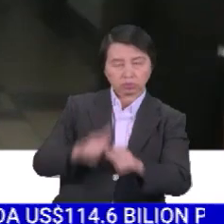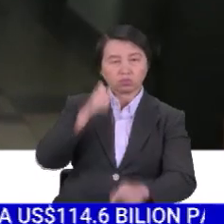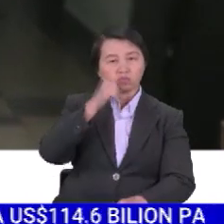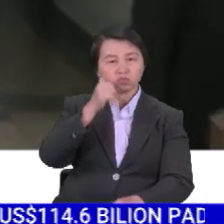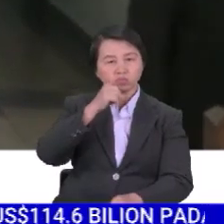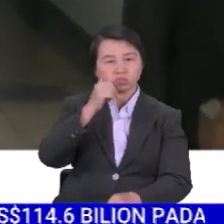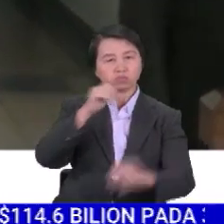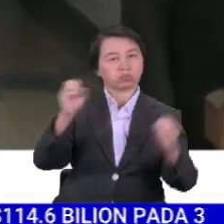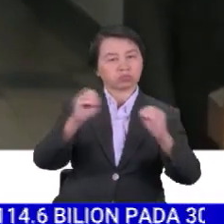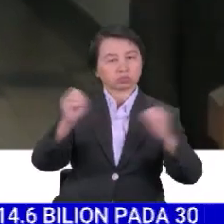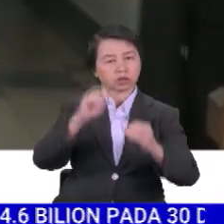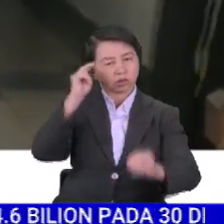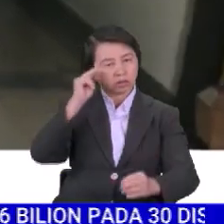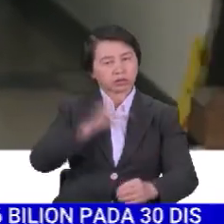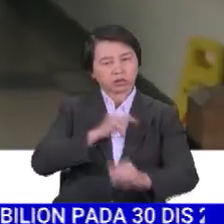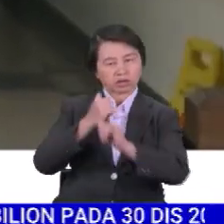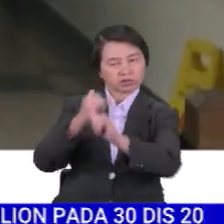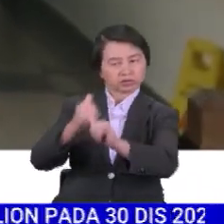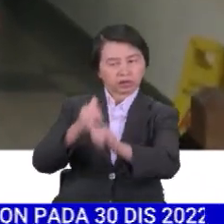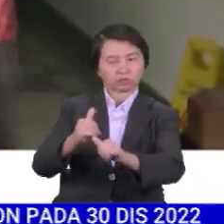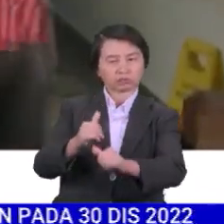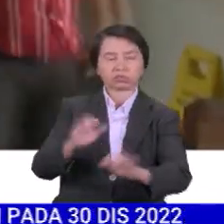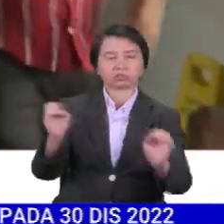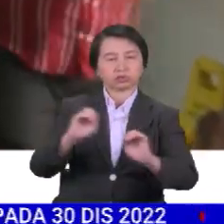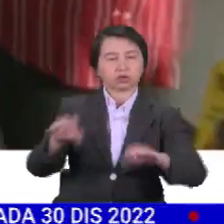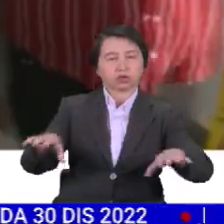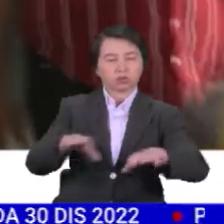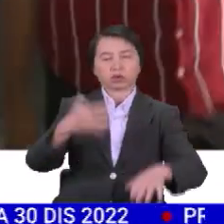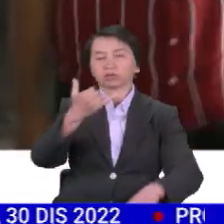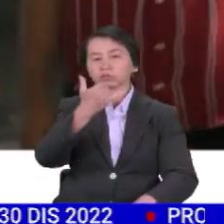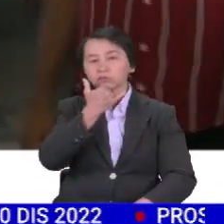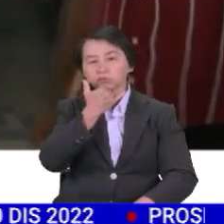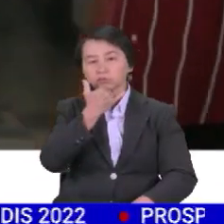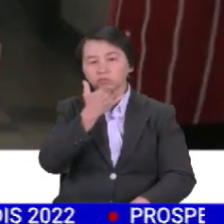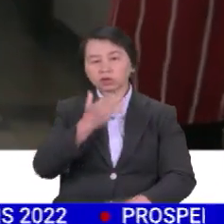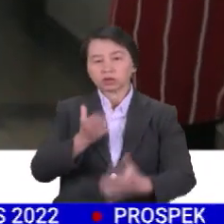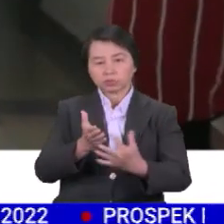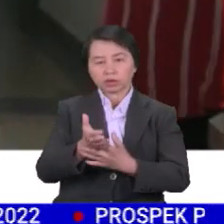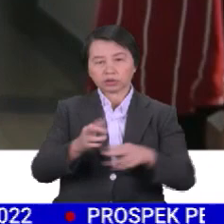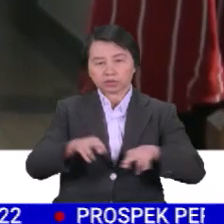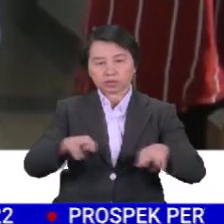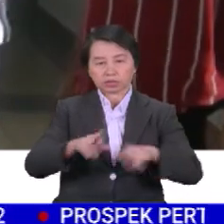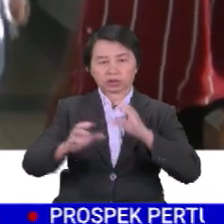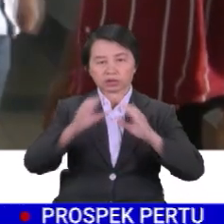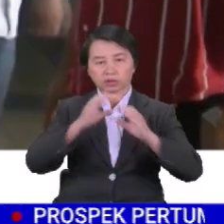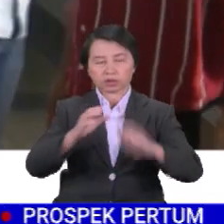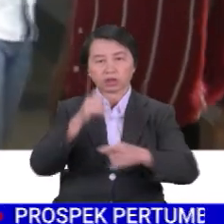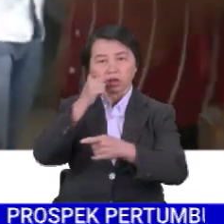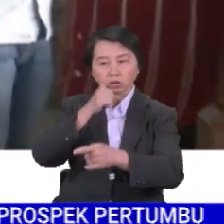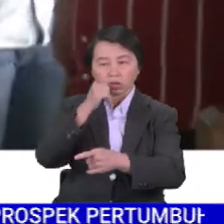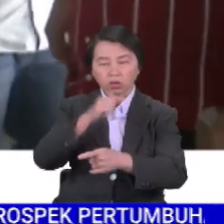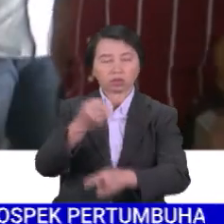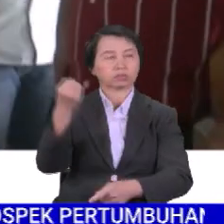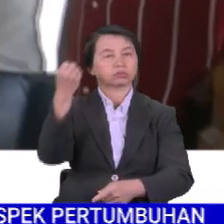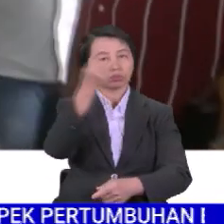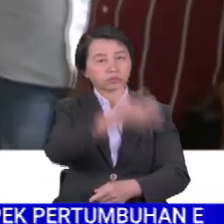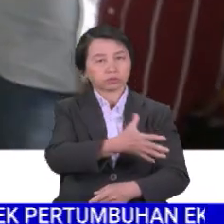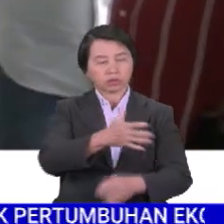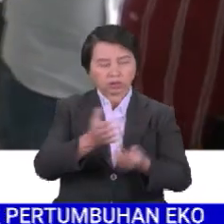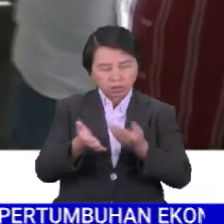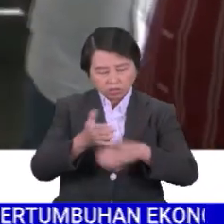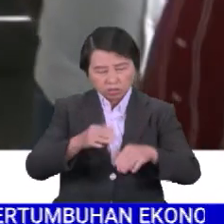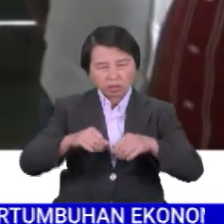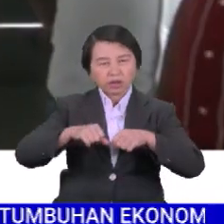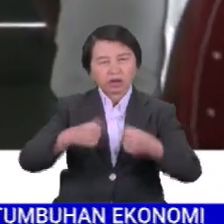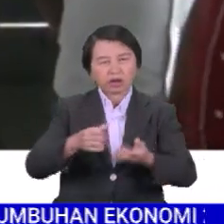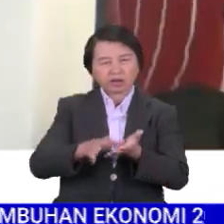itu tidak mempunyai niat bersama melakukan kesalahan berkenaan manusia rekaman percakapan wanita itu memberitahu bungkusan